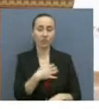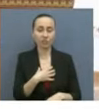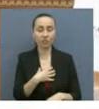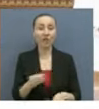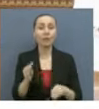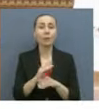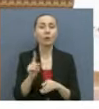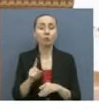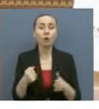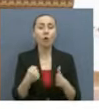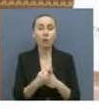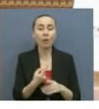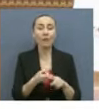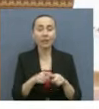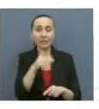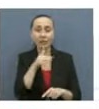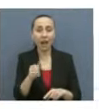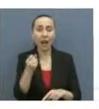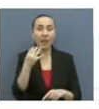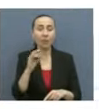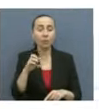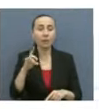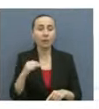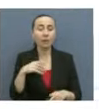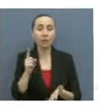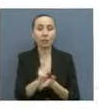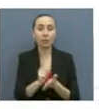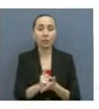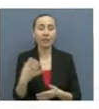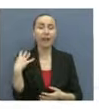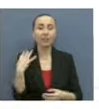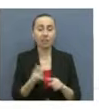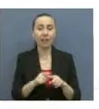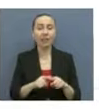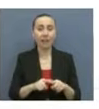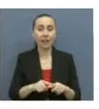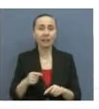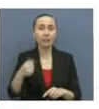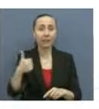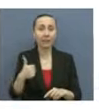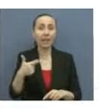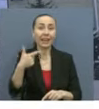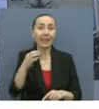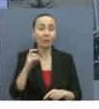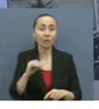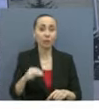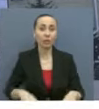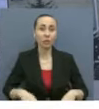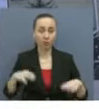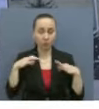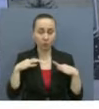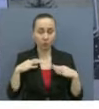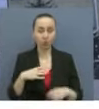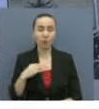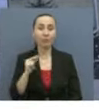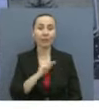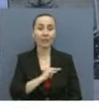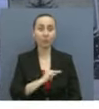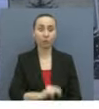что до назначения Айдос Малыбаев работал в должности начальника департамента Генеральной прокуратуры. Оксана Матасова, Павел